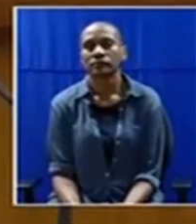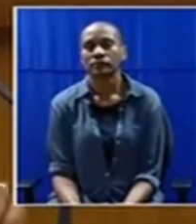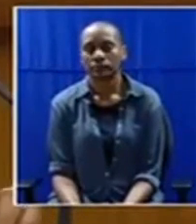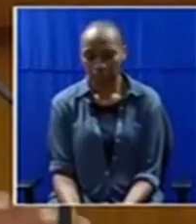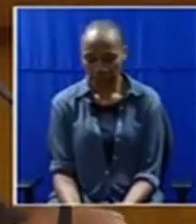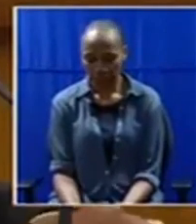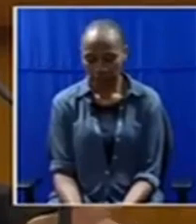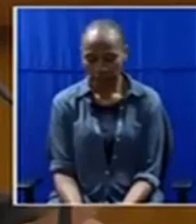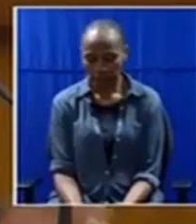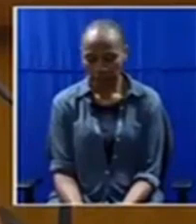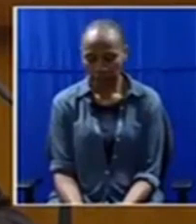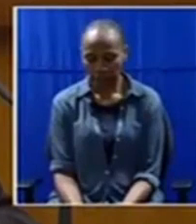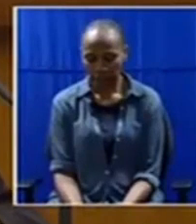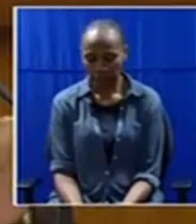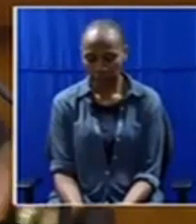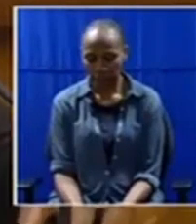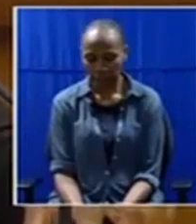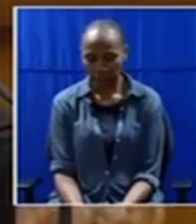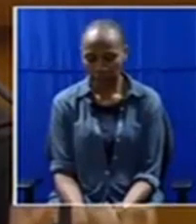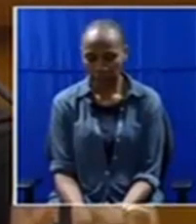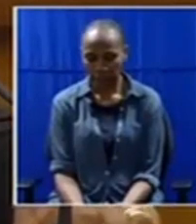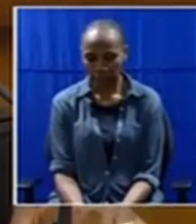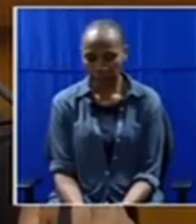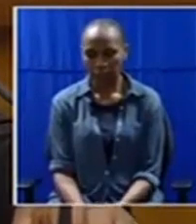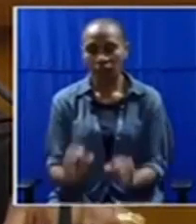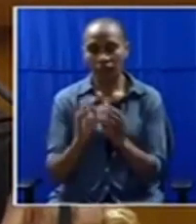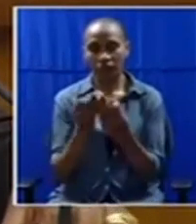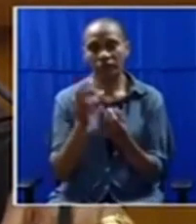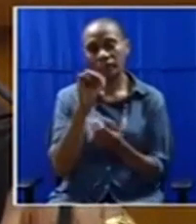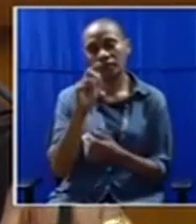umndeni wakaChief Whip, ngokushiya indvodza kaTyabo